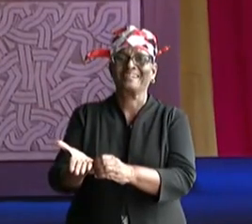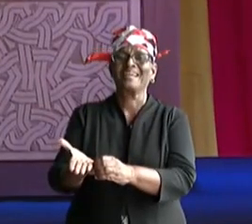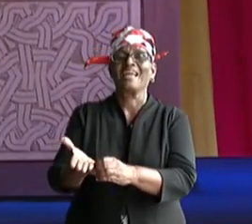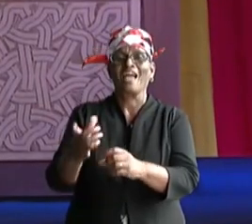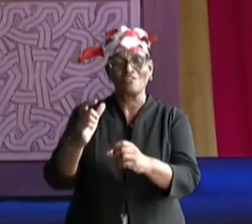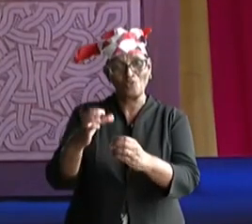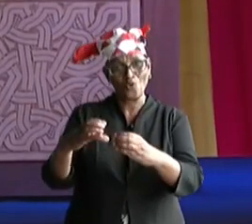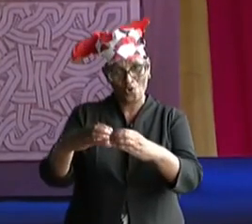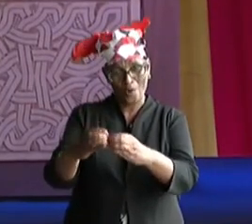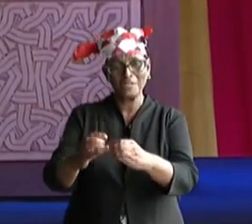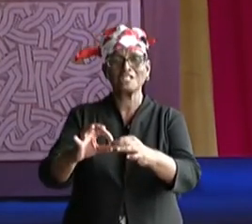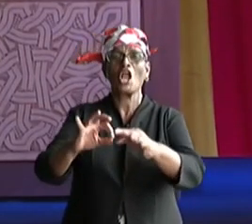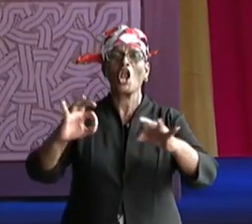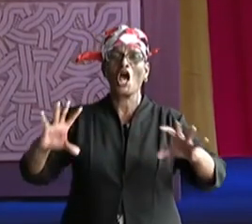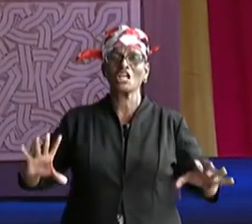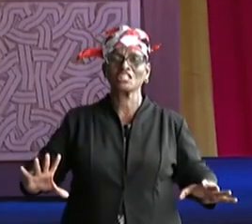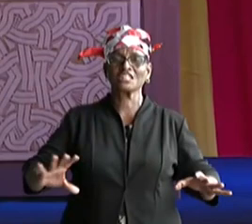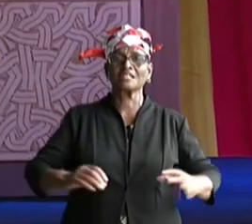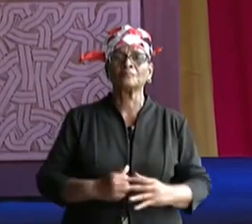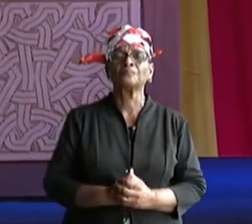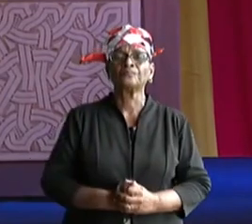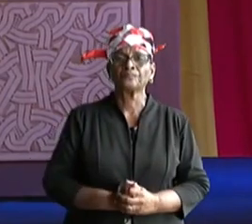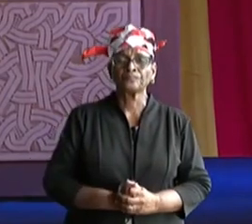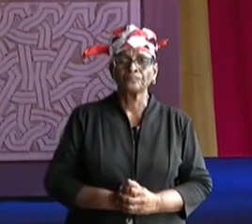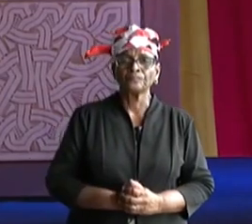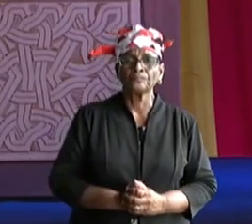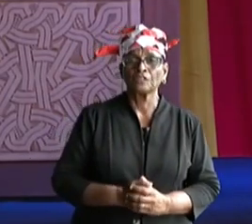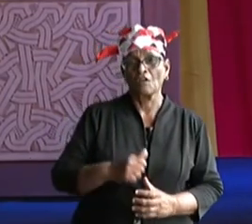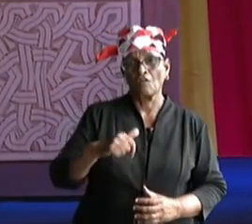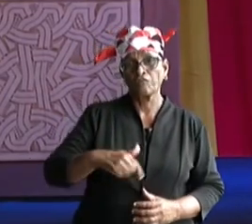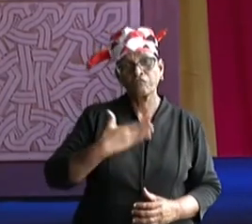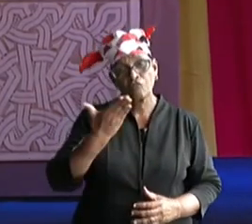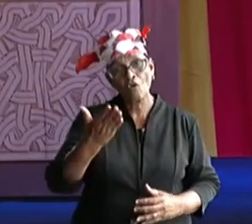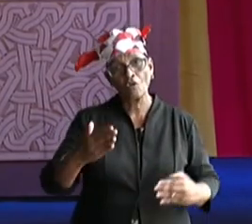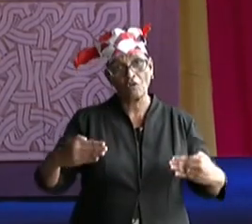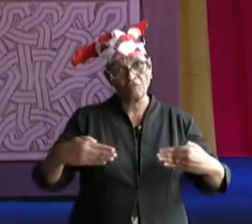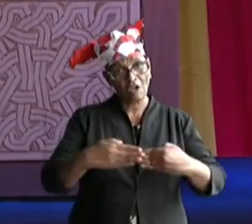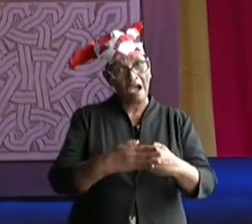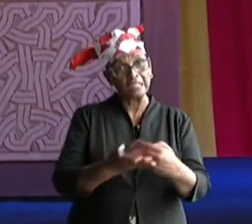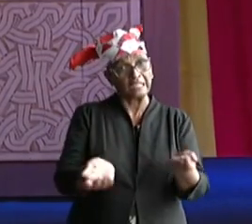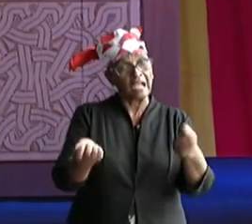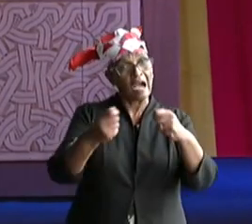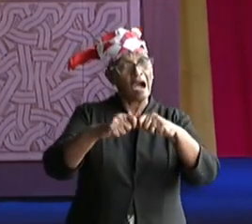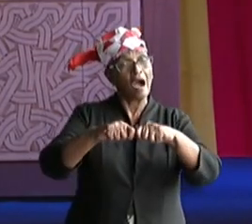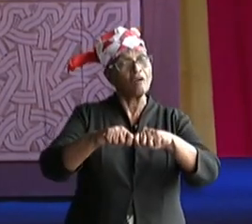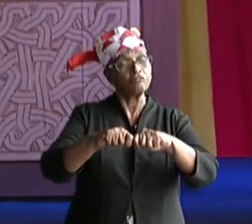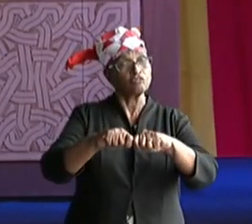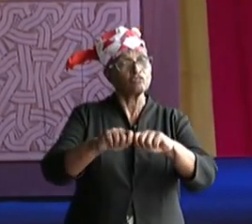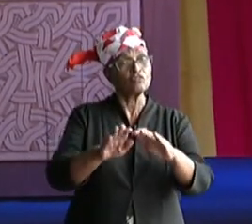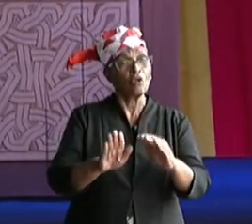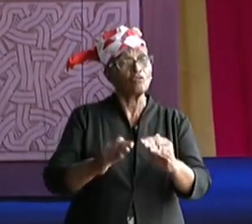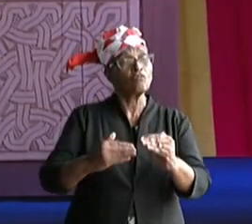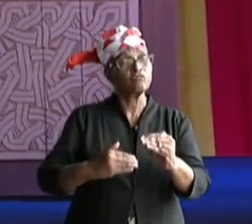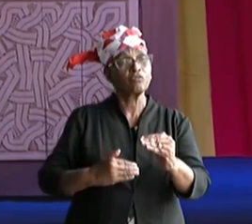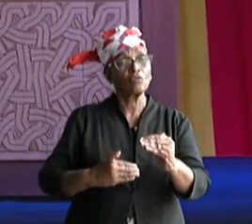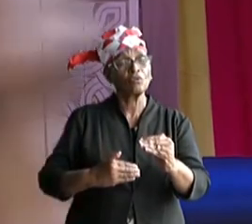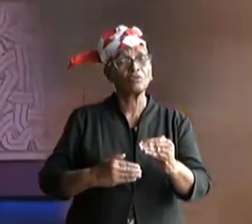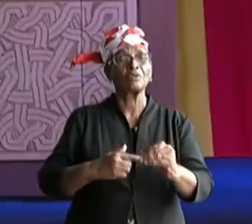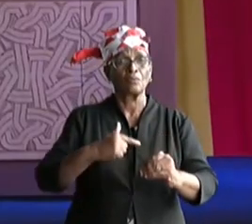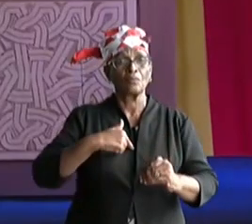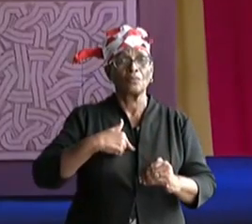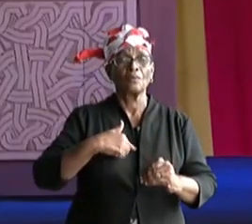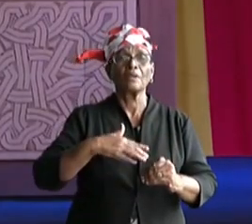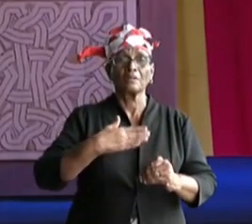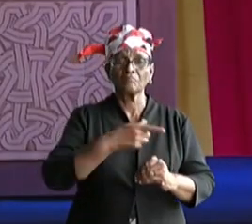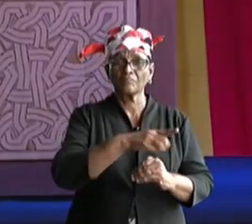haar. Voor ik die vergadering sluit, wens ik met u te delen